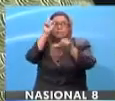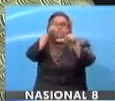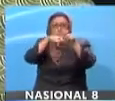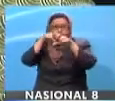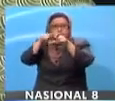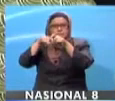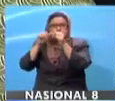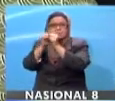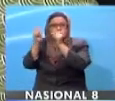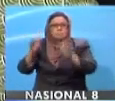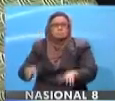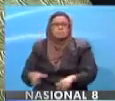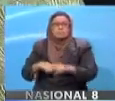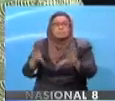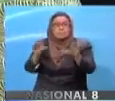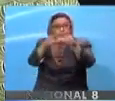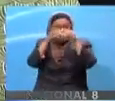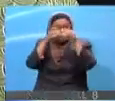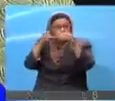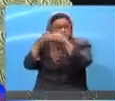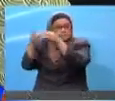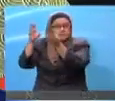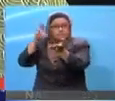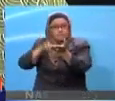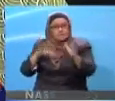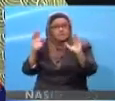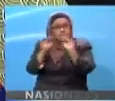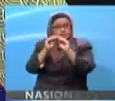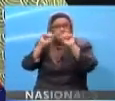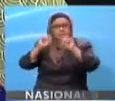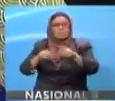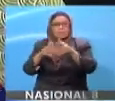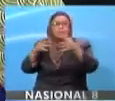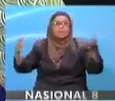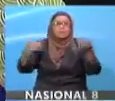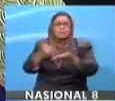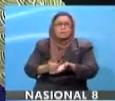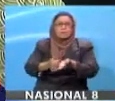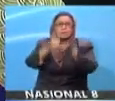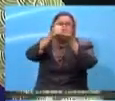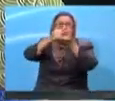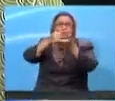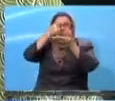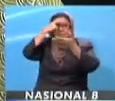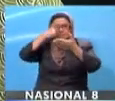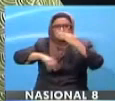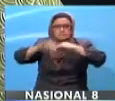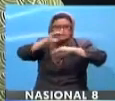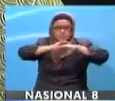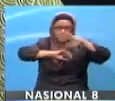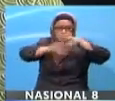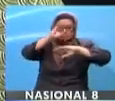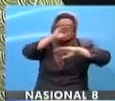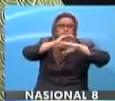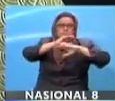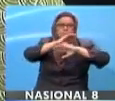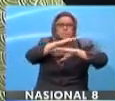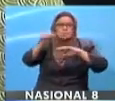Delegate registration meeting boleh banyak membantu dari segi pertindihan dan juga